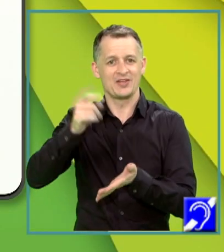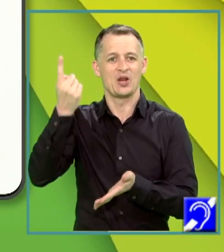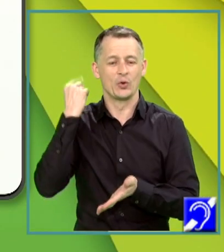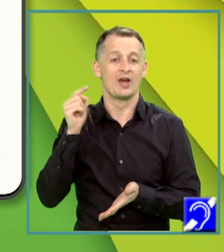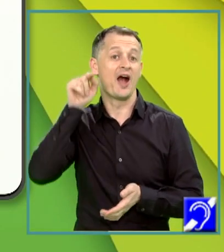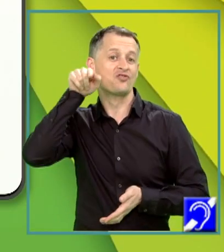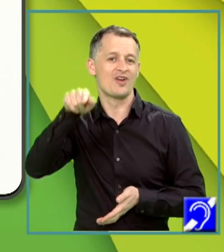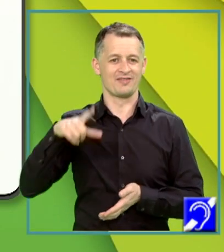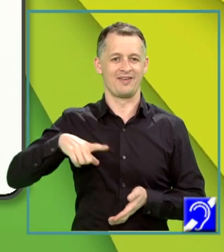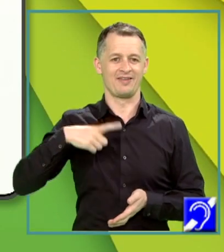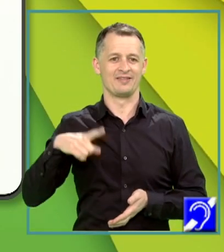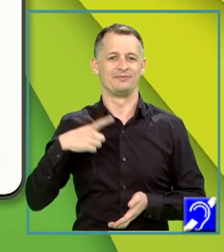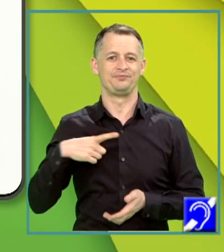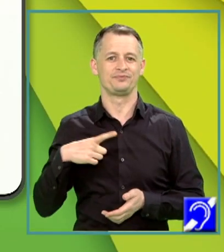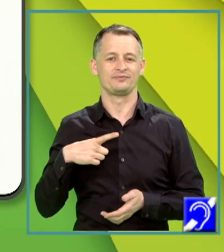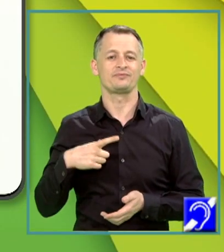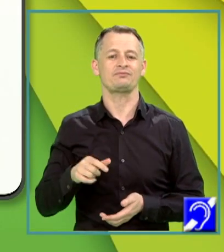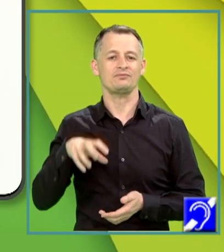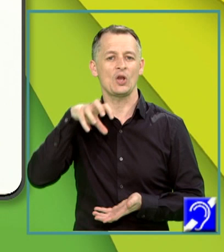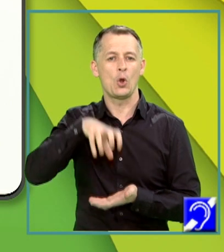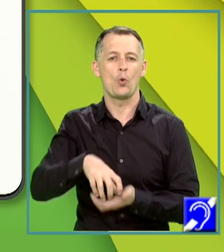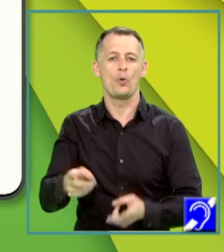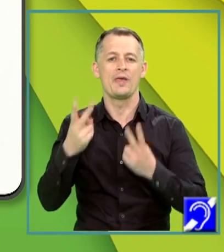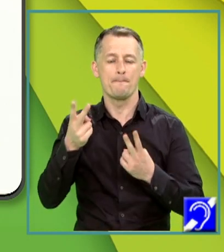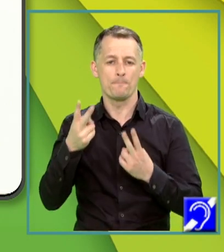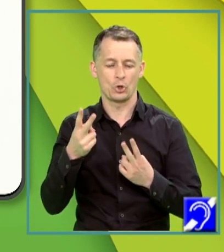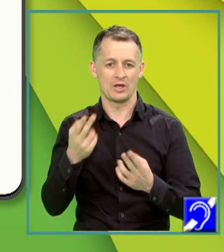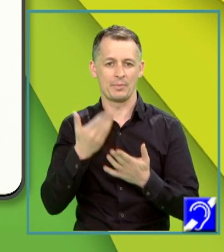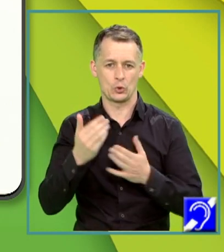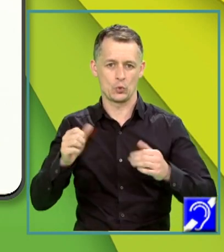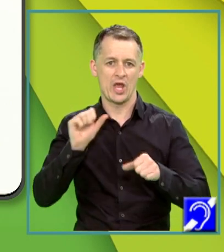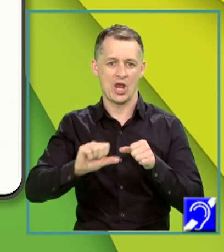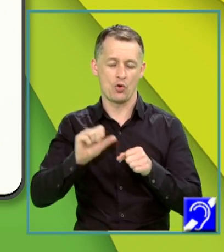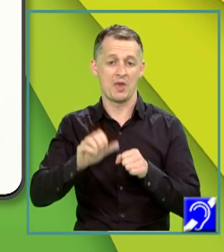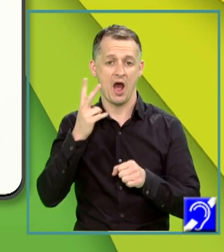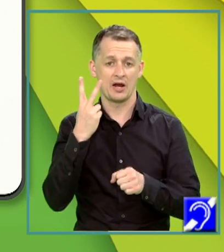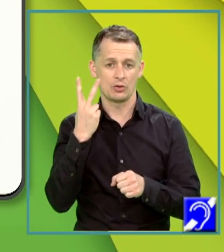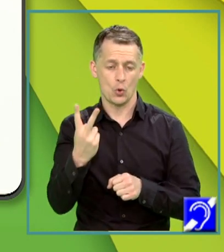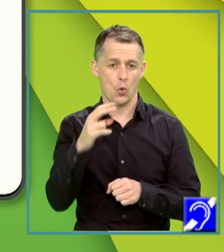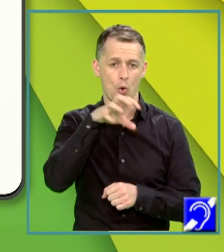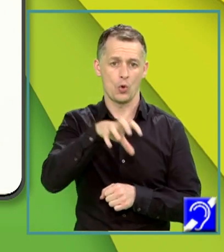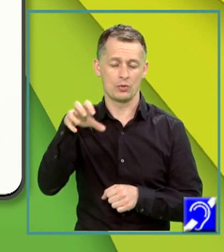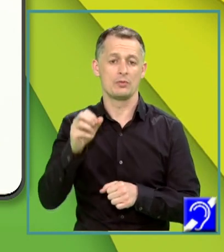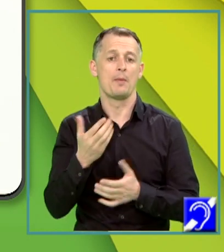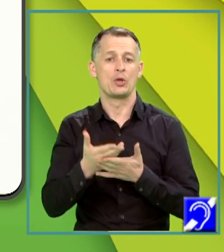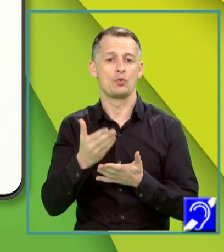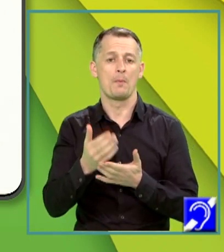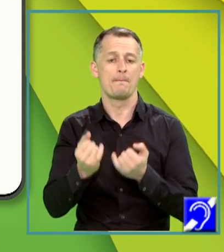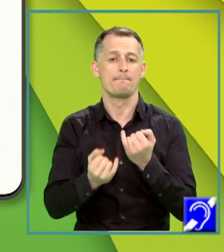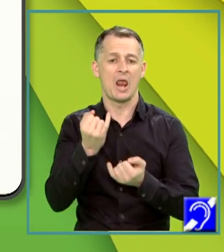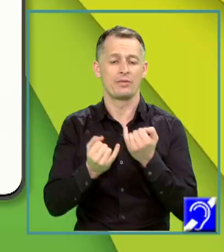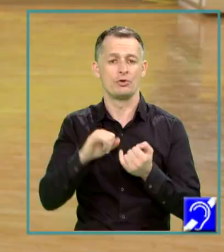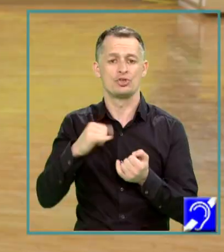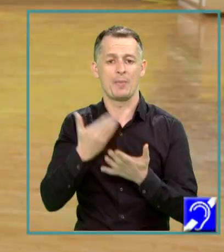aceasta Reprezintă sectorul primar al economiei și care două ramuri respectiv cultura interior si cresterea